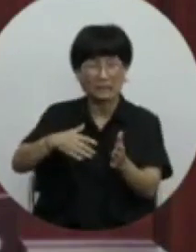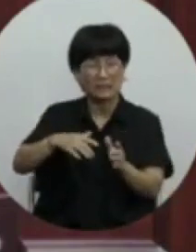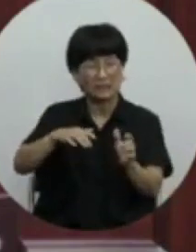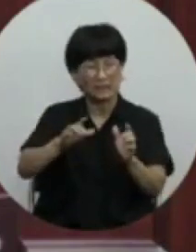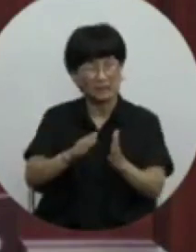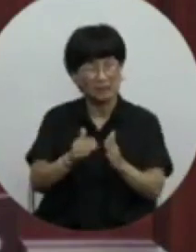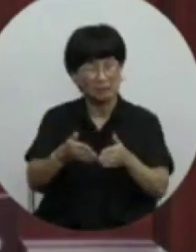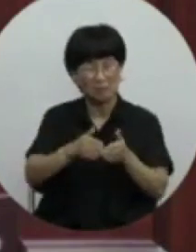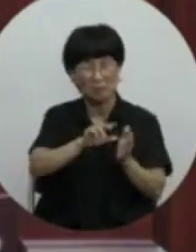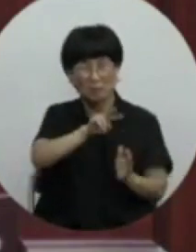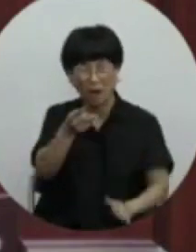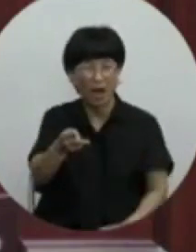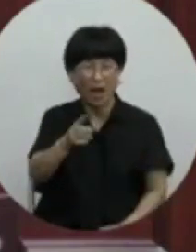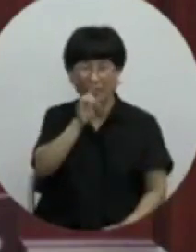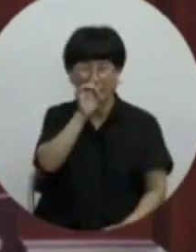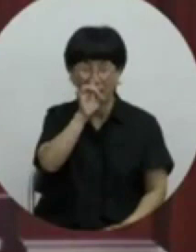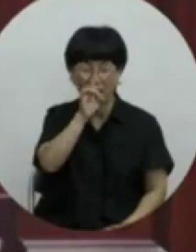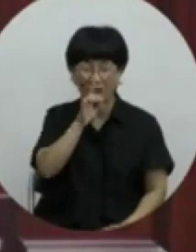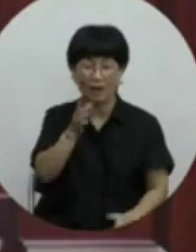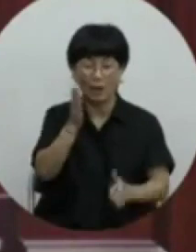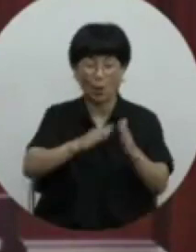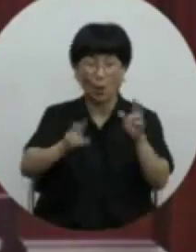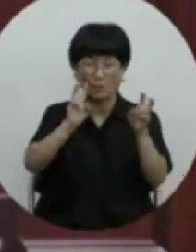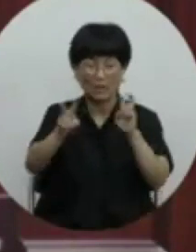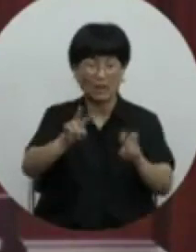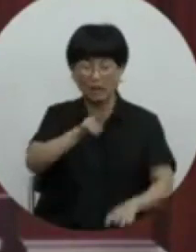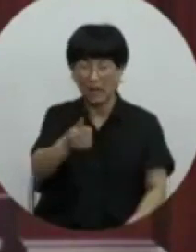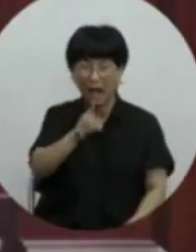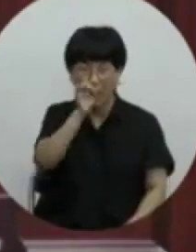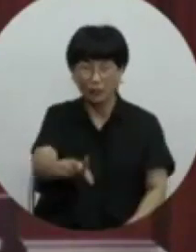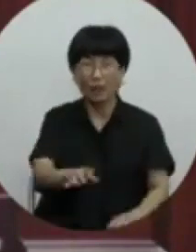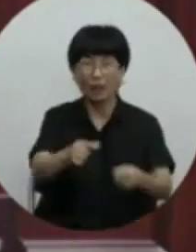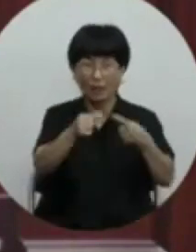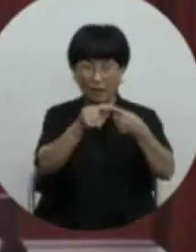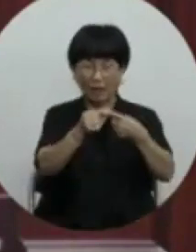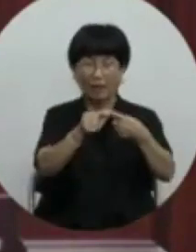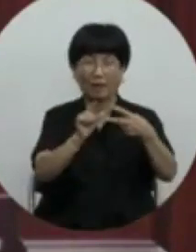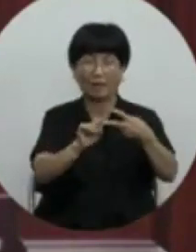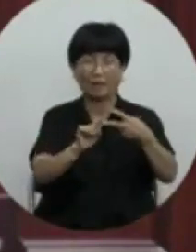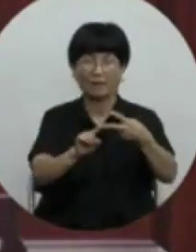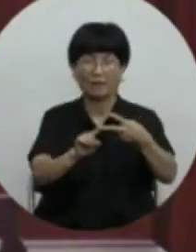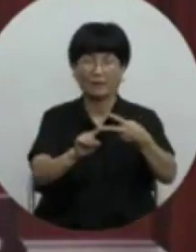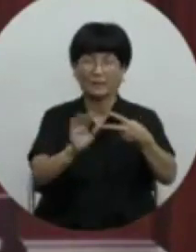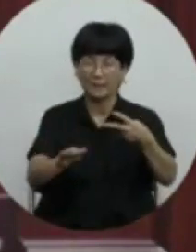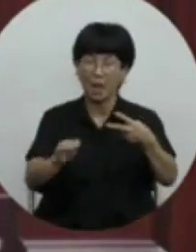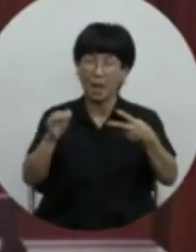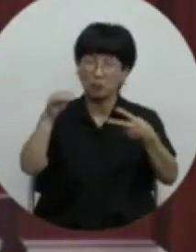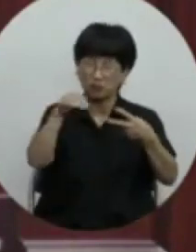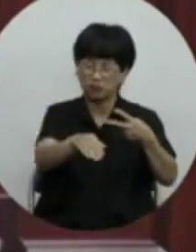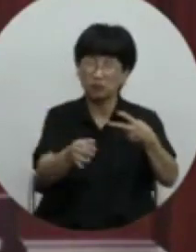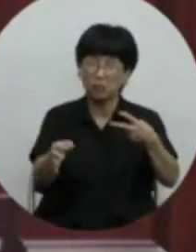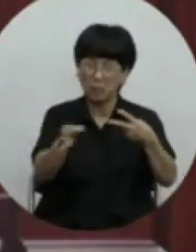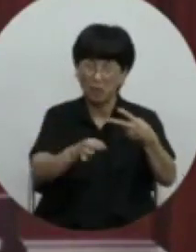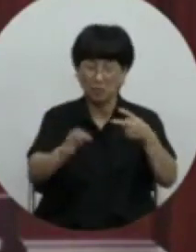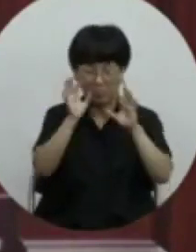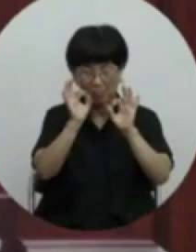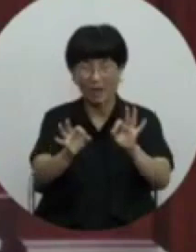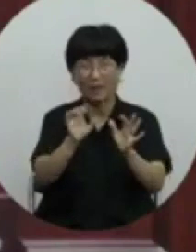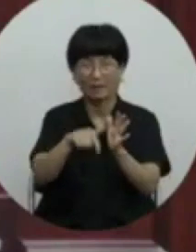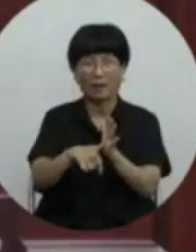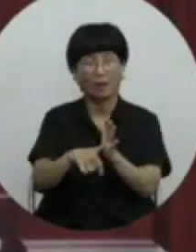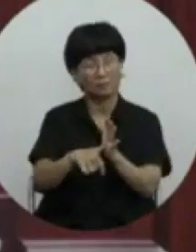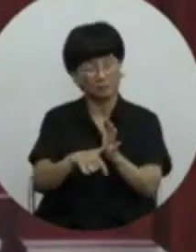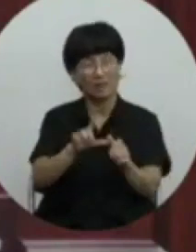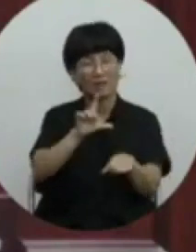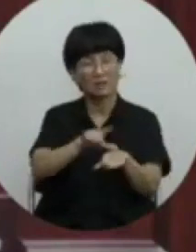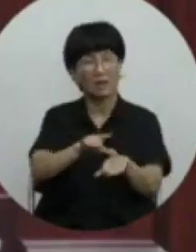문제로 무슨 일이 있어도 공단의 전환을 해서는 안 된다와 또 하나, 침체되어 있는 경기 경제를 지켜보는 좀 더